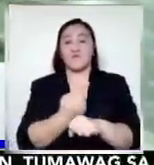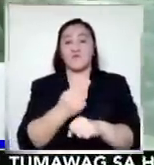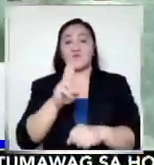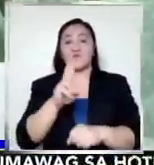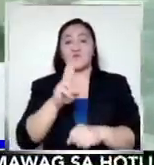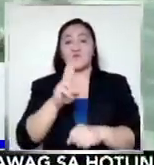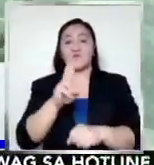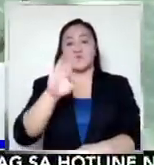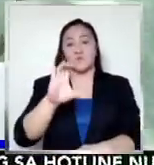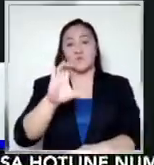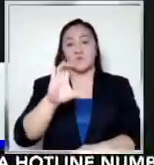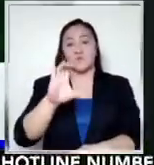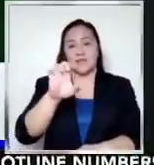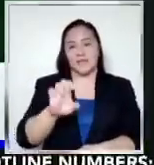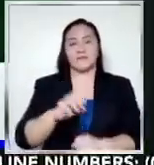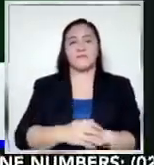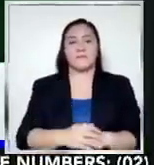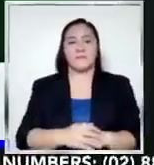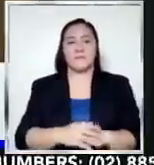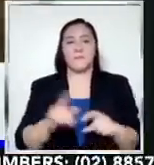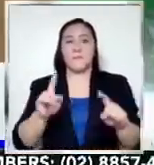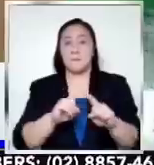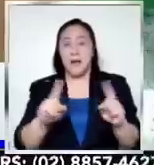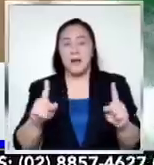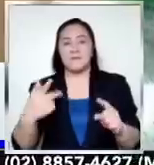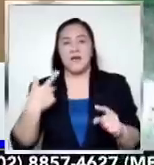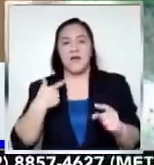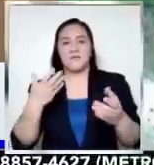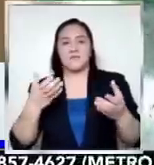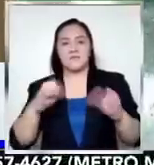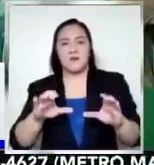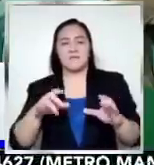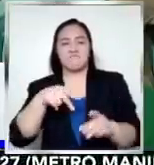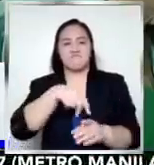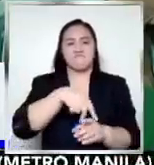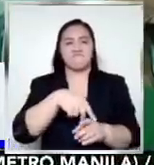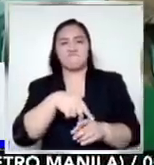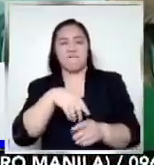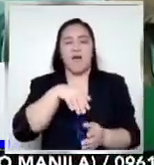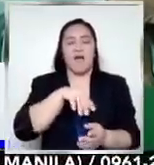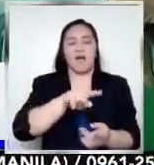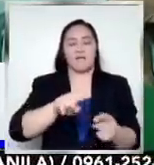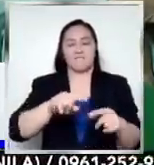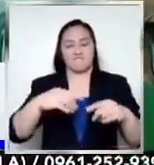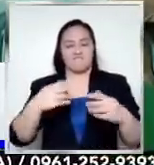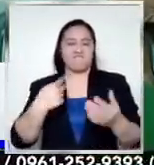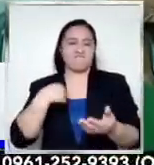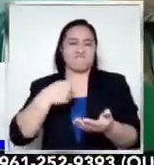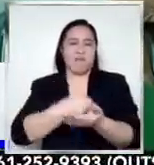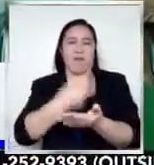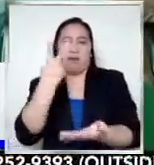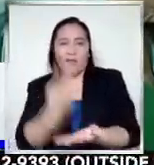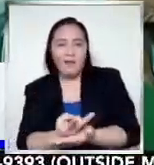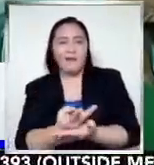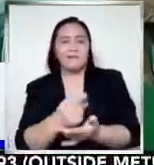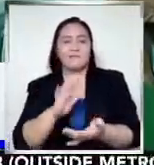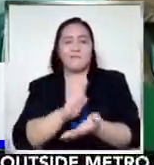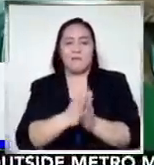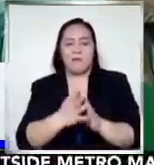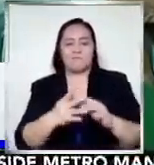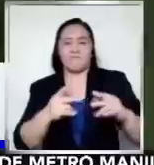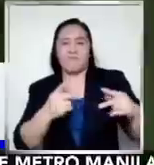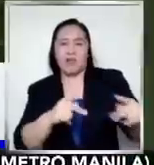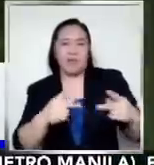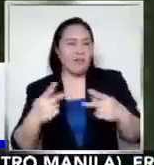daw na hindi maiwasan na siya ay matumba at magkasugat. Sa totoo lang sir, medyo sakit sa damdamin ko na ganun